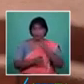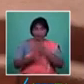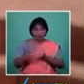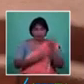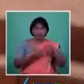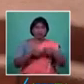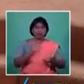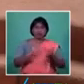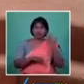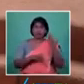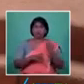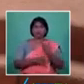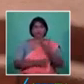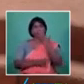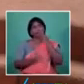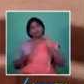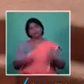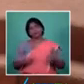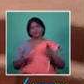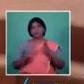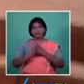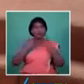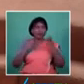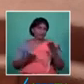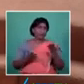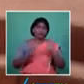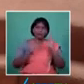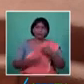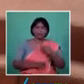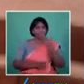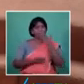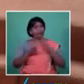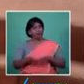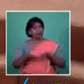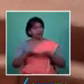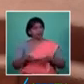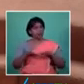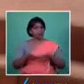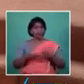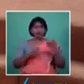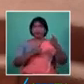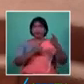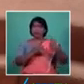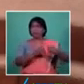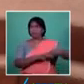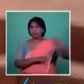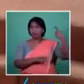ඒ නිසා මේවට නිහඬව ඉඳීම තමයි ගොඩක් වෙලාවට සිද්ධ වෙන්නේ ඉතින් නිහඬව ඉඳීම ඒ අපරාධකාරයන්ට